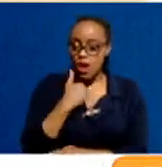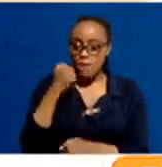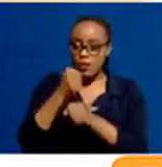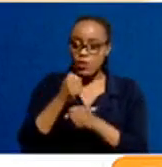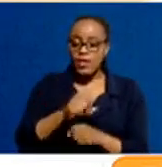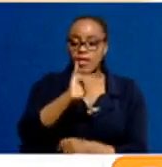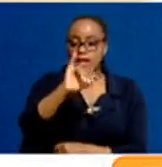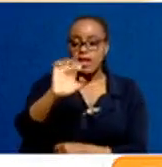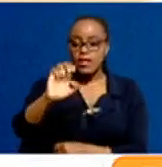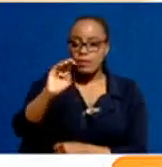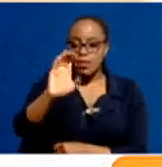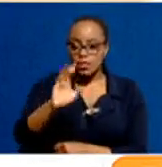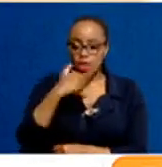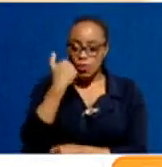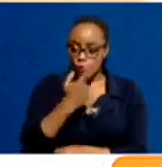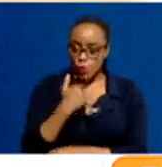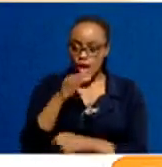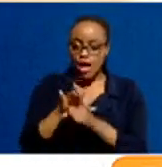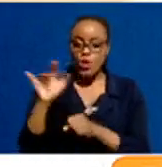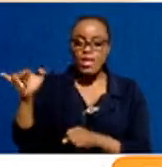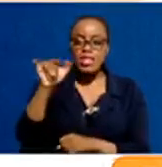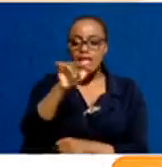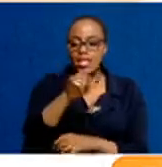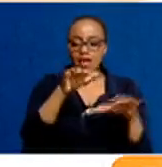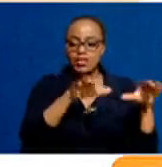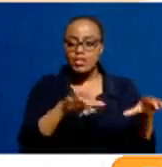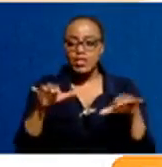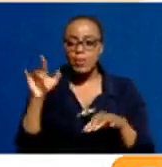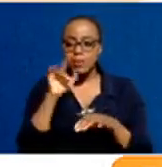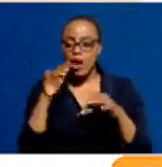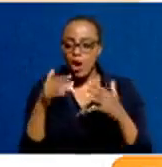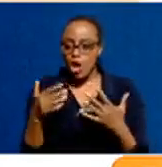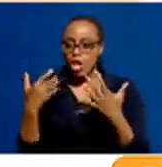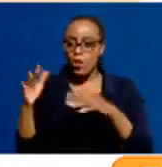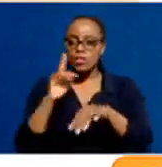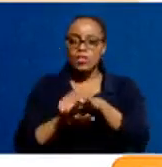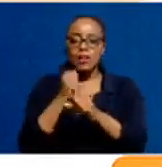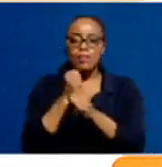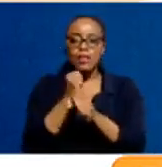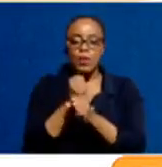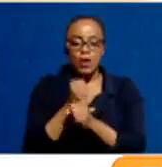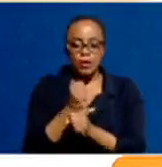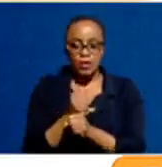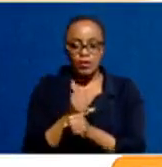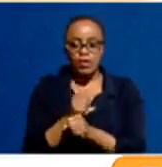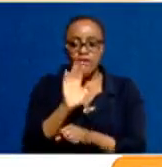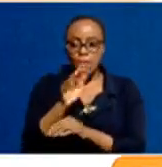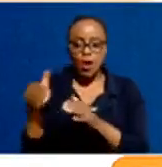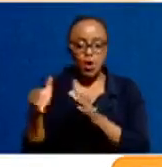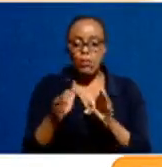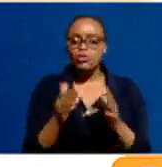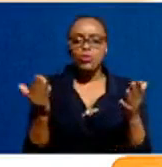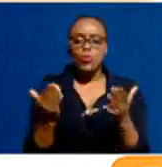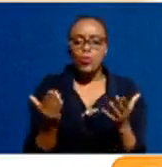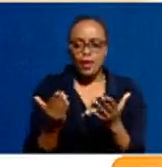IEBC, ambao wengi wanaumia ama kupotea wakifanya kazi hiyo, nafasi yao inakuanga